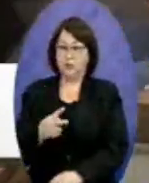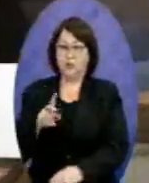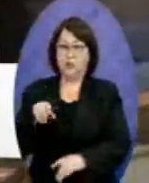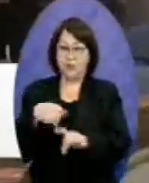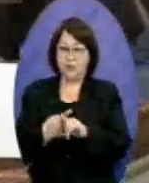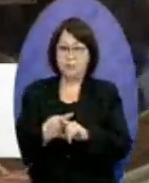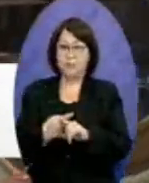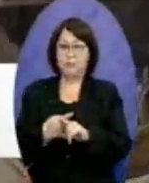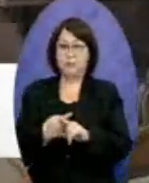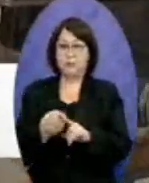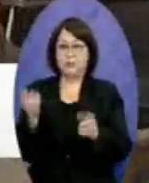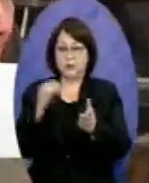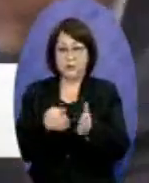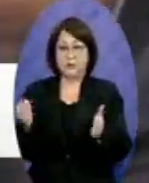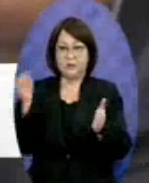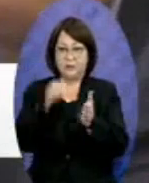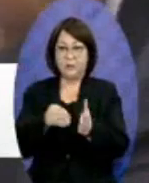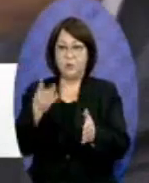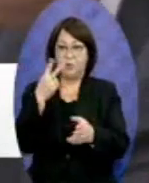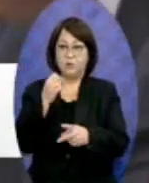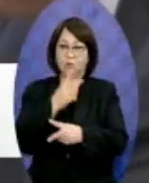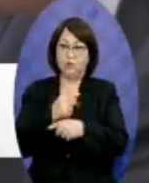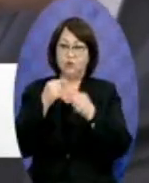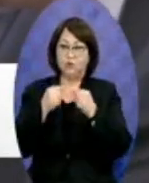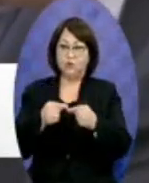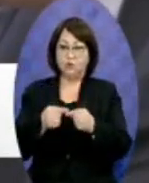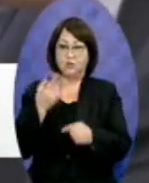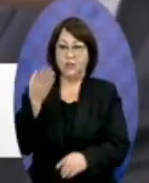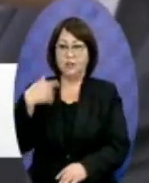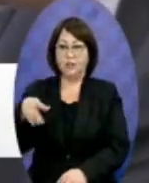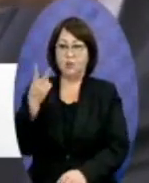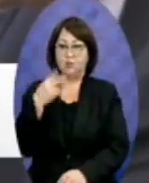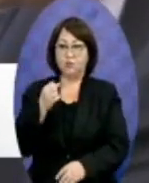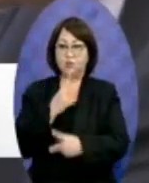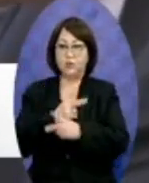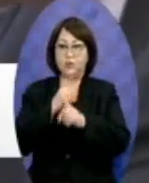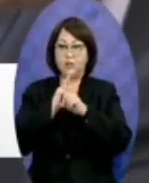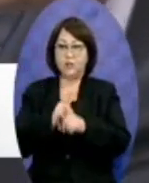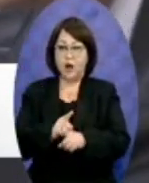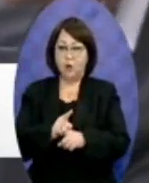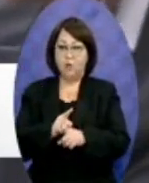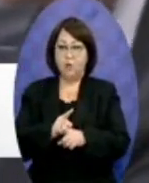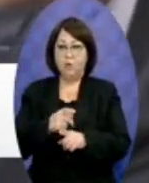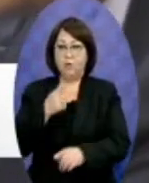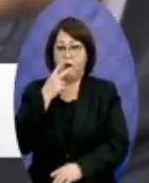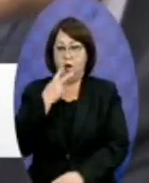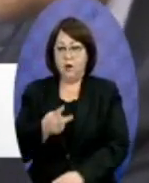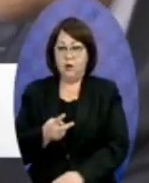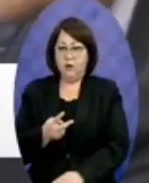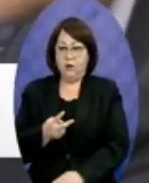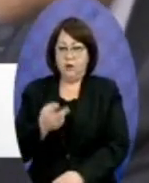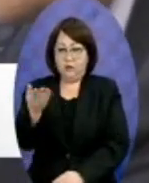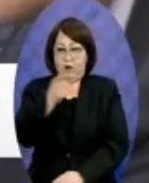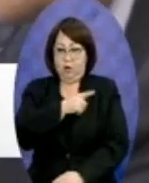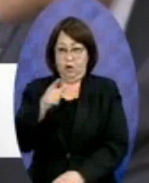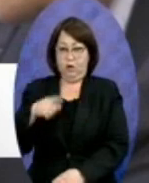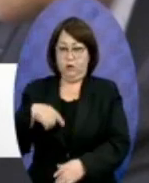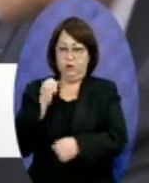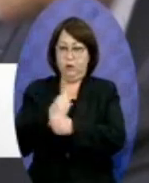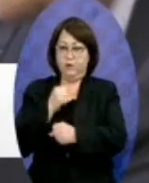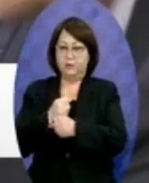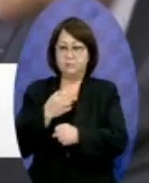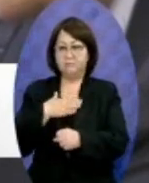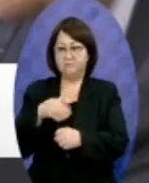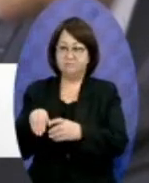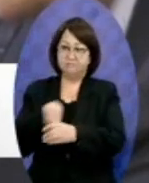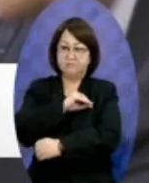удаа дараалан үндсэн хууль зөрчсөн таныг одоо үндсэн хуулийн дагуу хүндэтгэх үзэх шалтгаантай гэдэг үндслээр өөрөө одоо огцрох хөрөлтөө өхийг бид нэгд